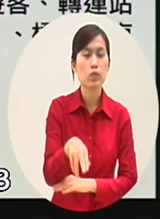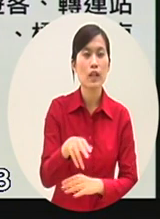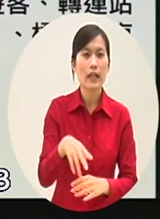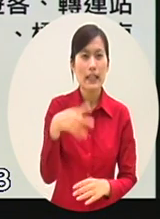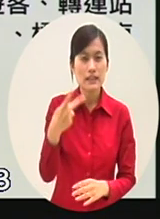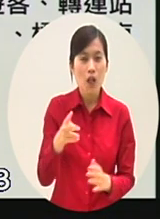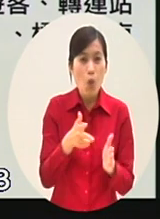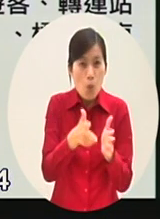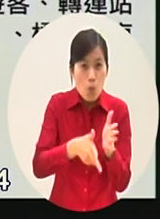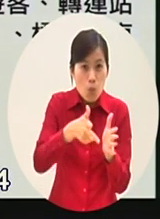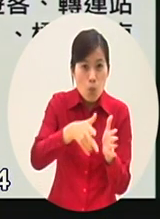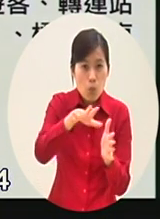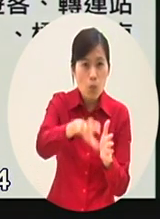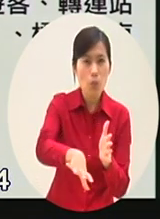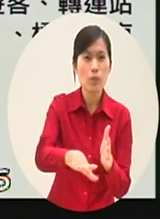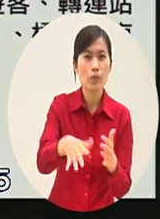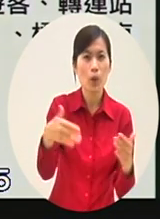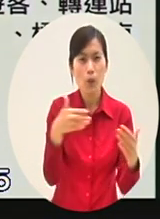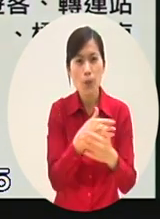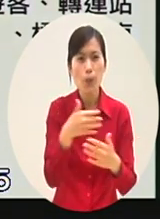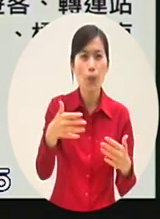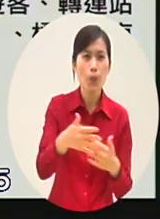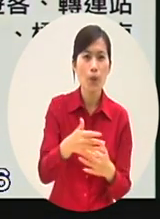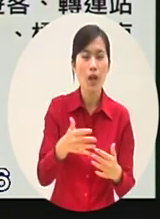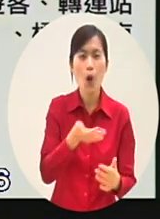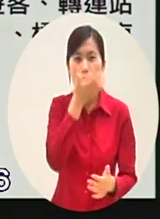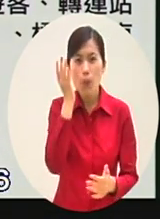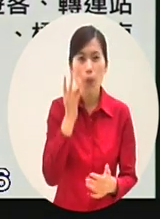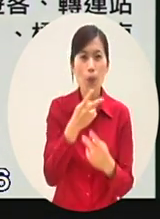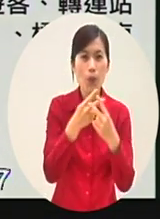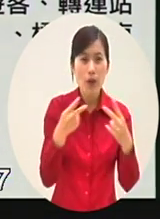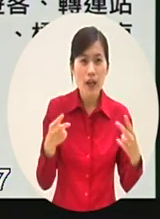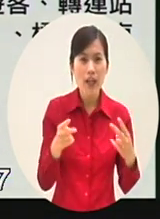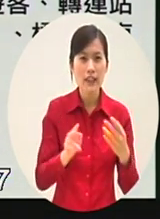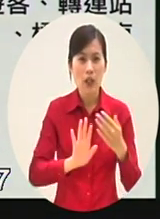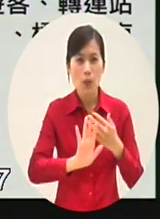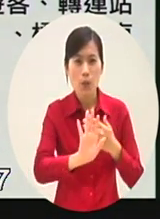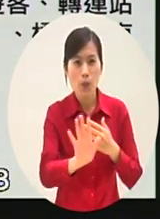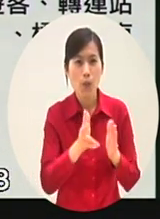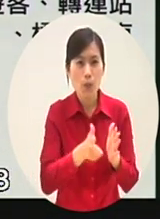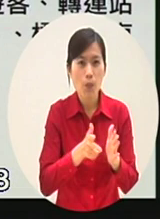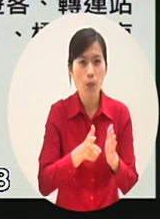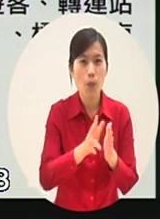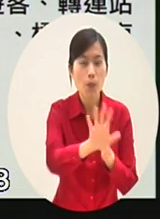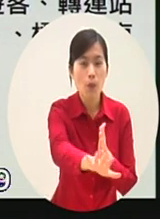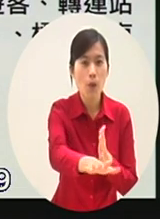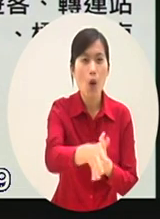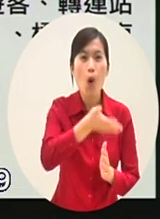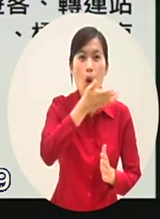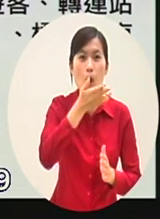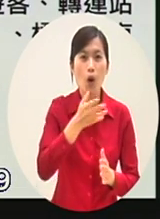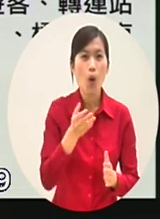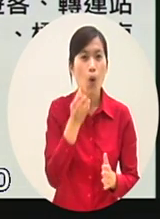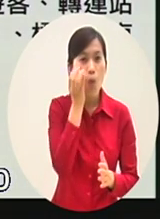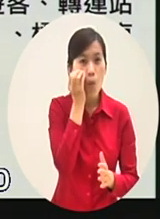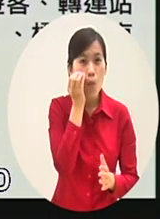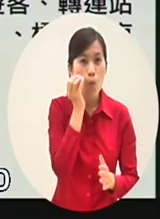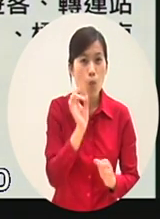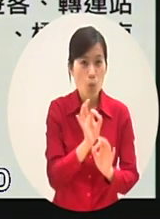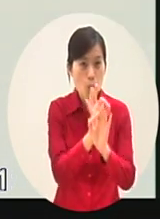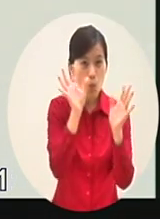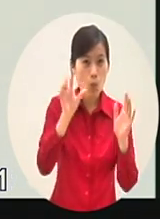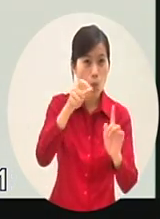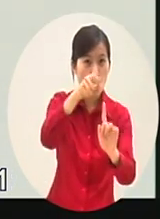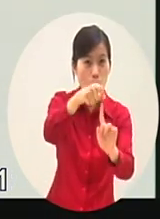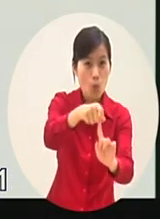客，可以哈、哦、在火车站的后方，哈、哦、搭那个观光公车跟局七公车。啊，等于